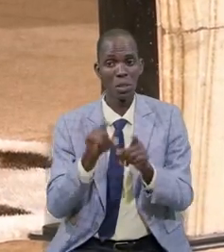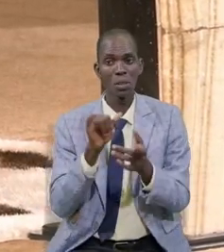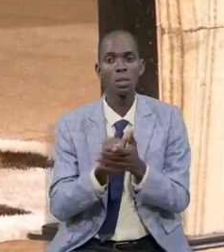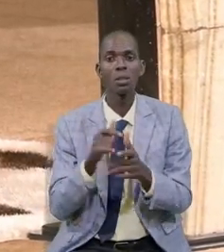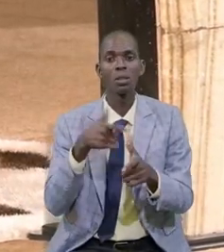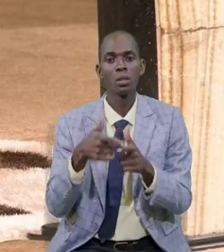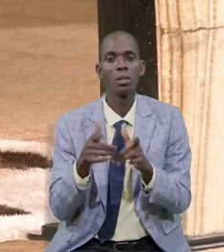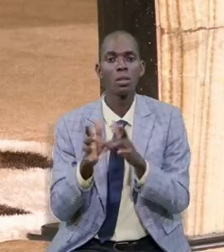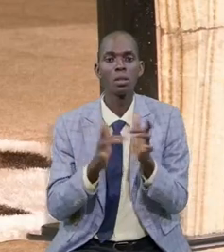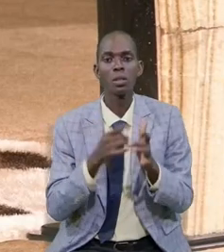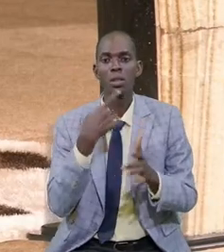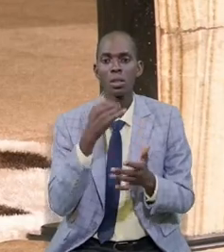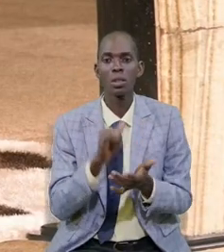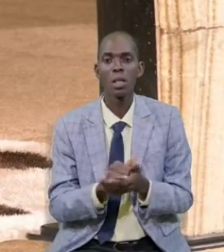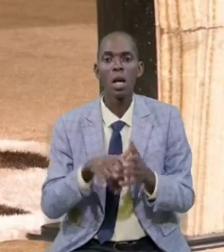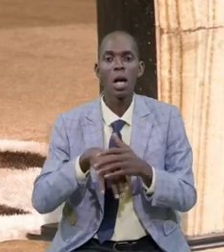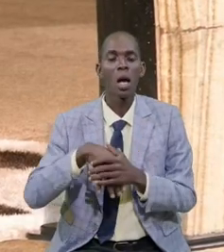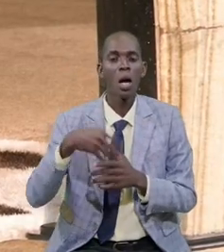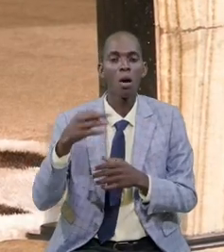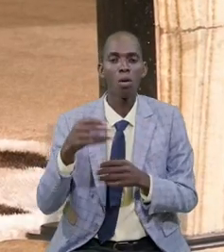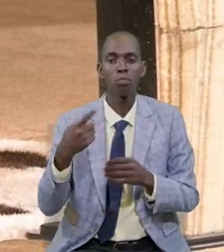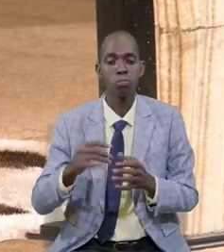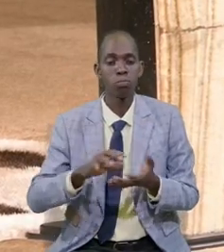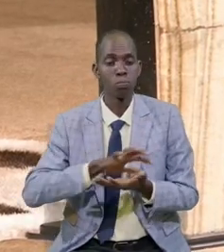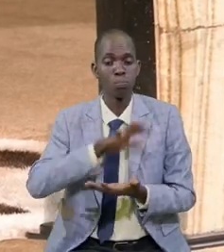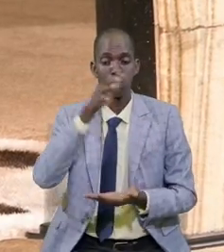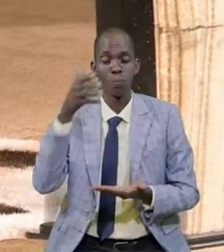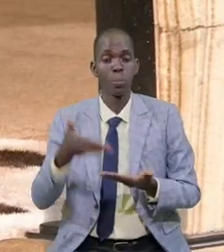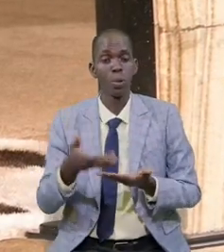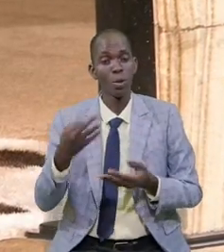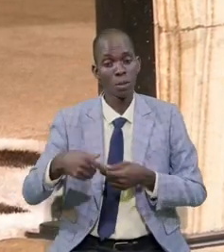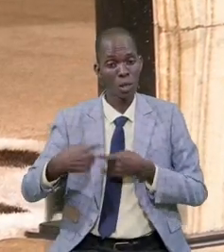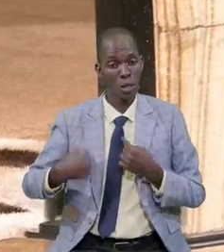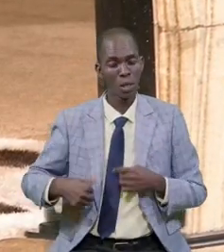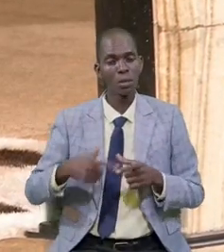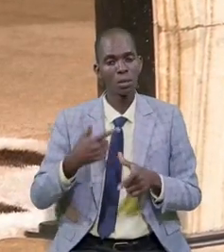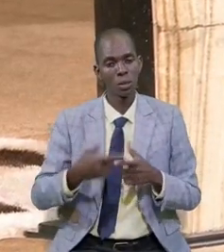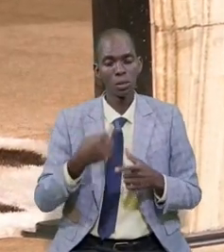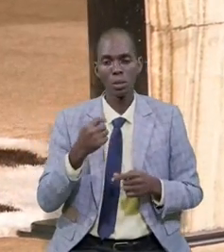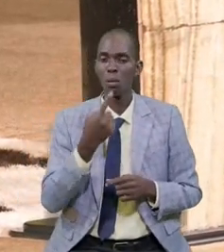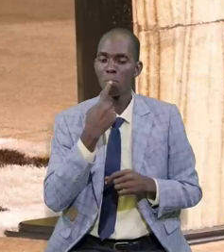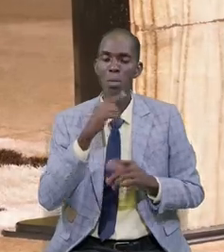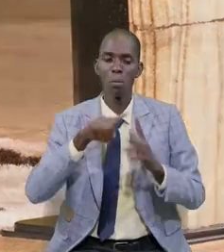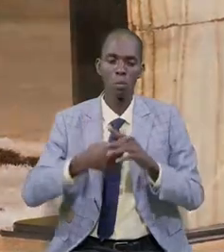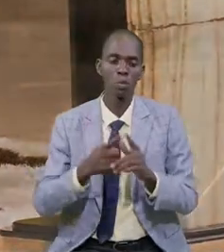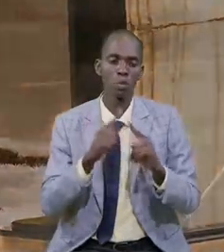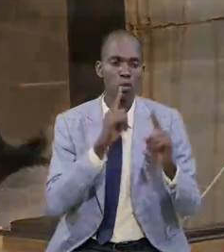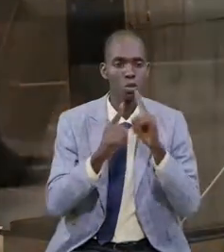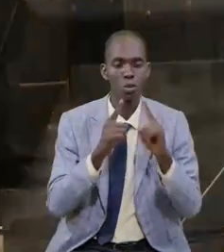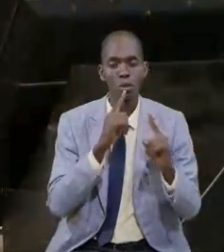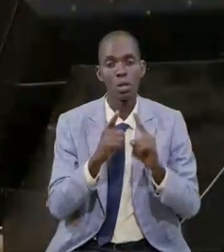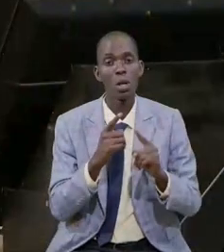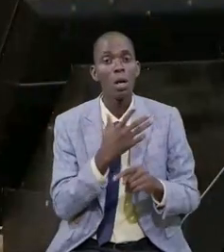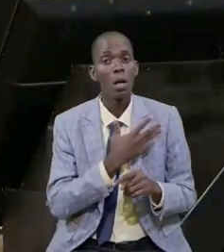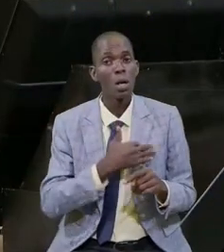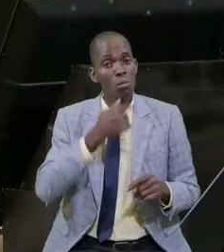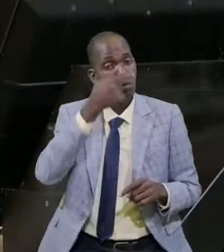Jésus a dit, c'est de l'abondance du cœur que la bouche parle. Parce que le